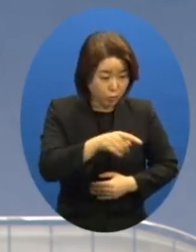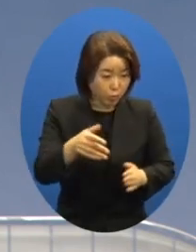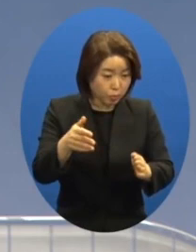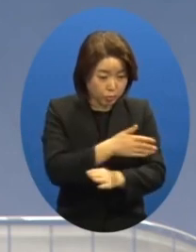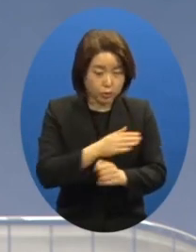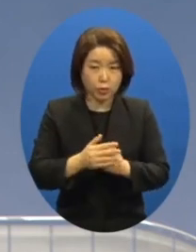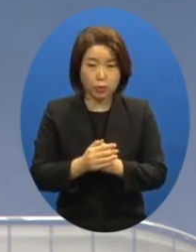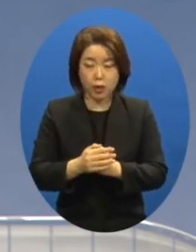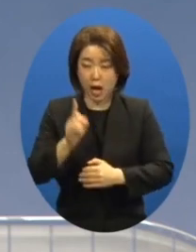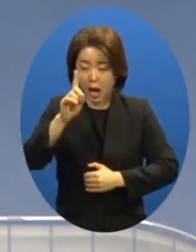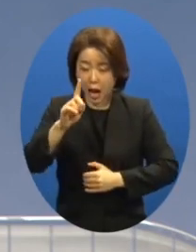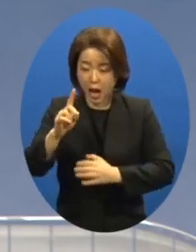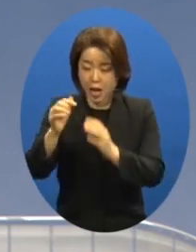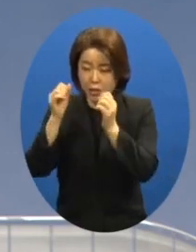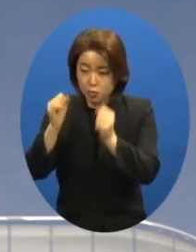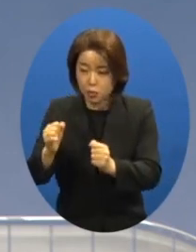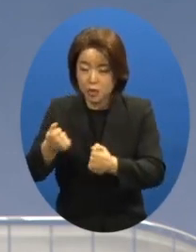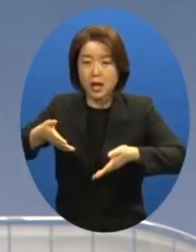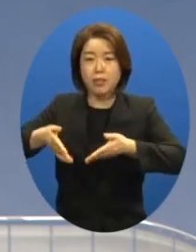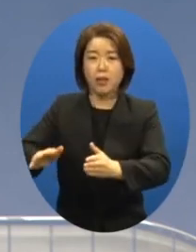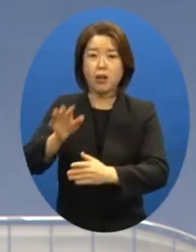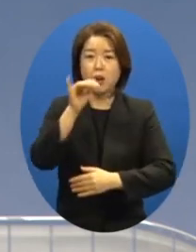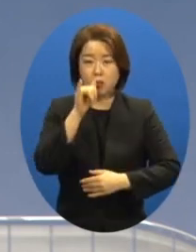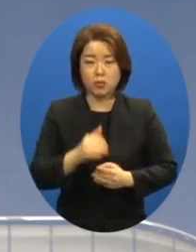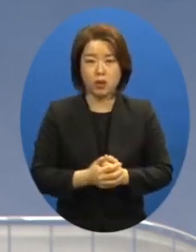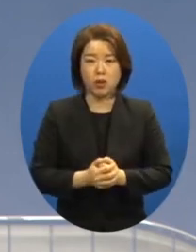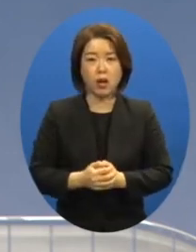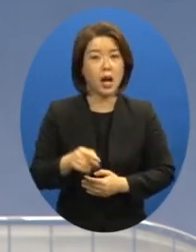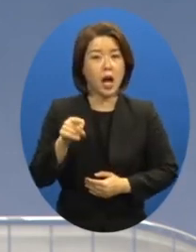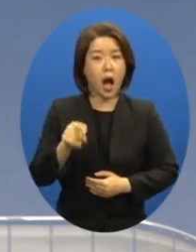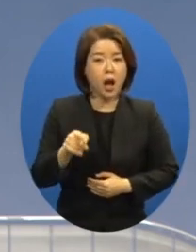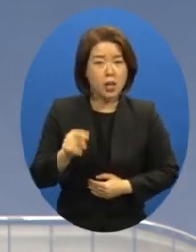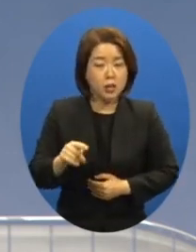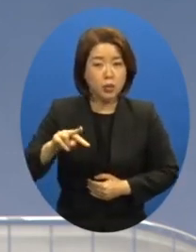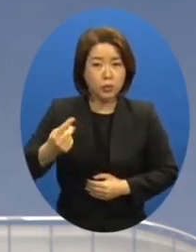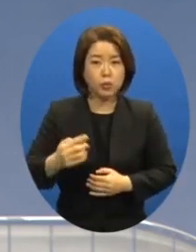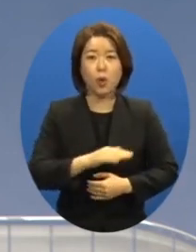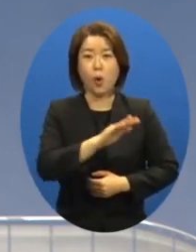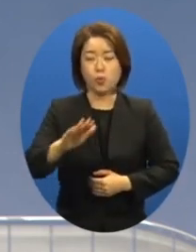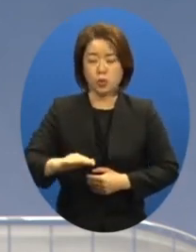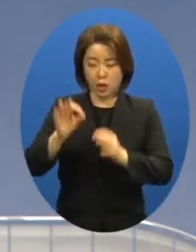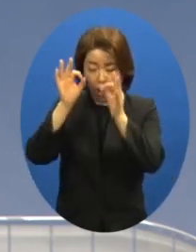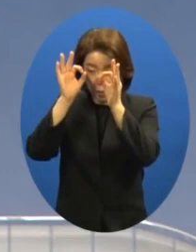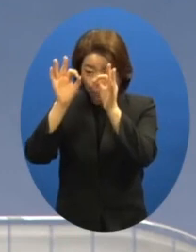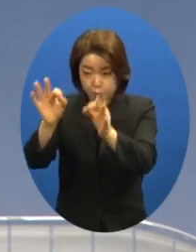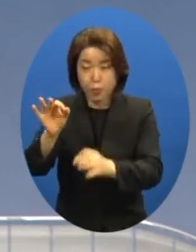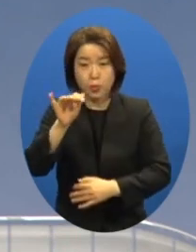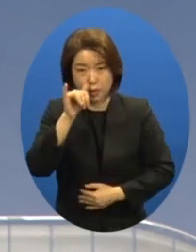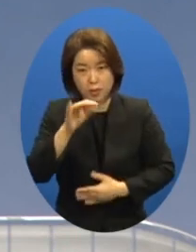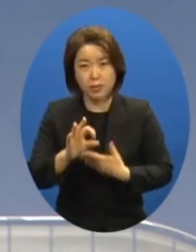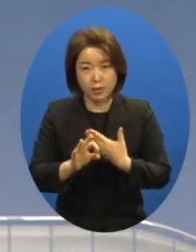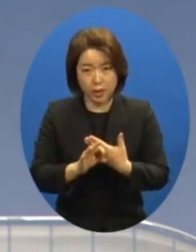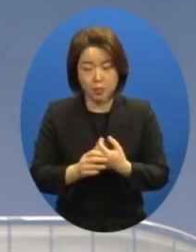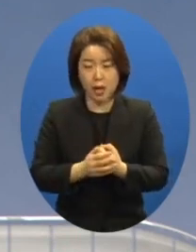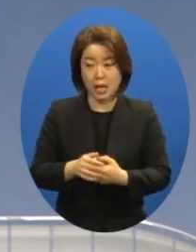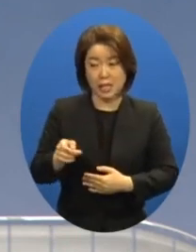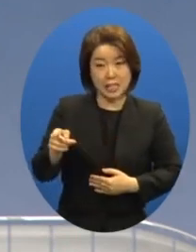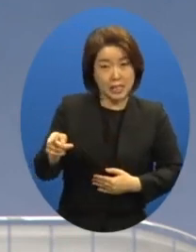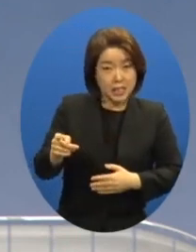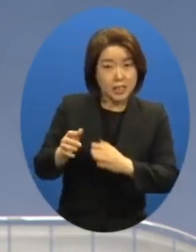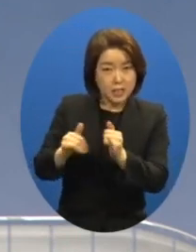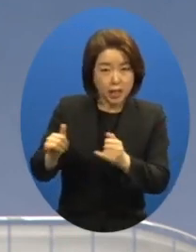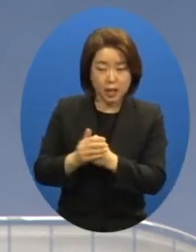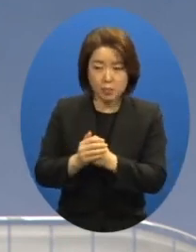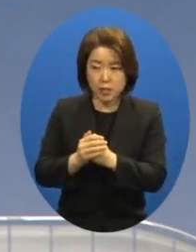한 존재가 태어나는 거에요 이것도 우리나라 보고 있다면 그 사람이